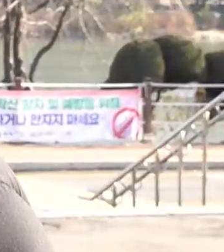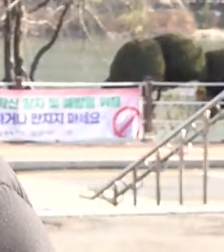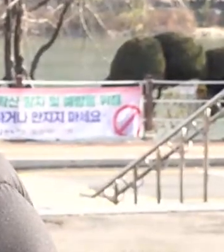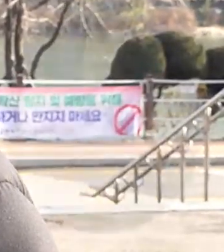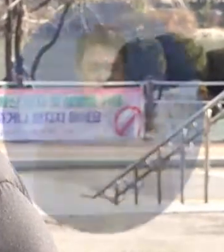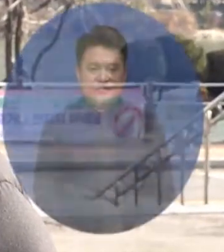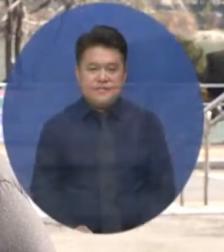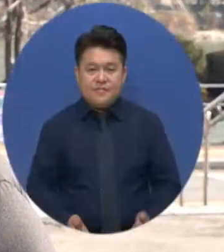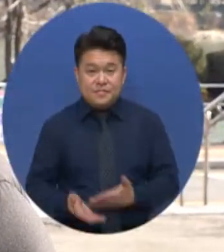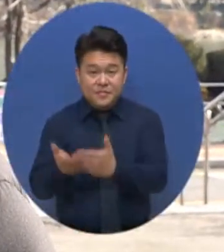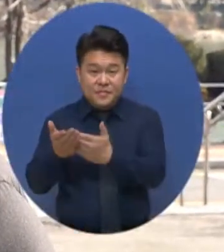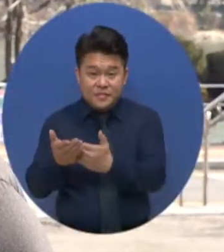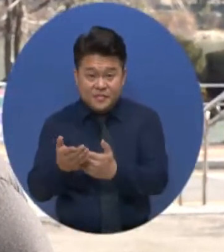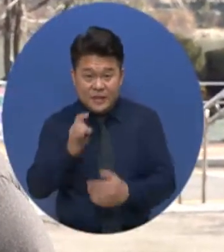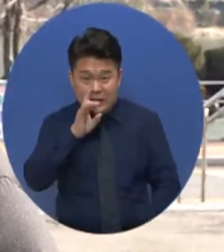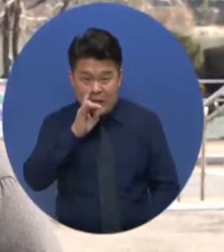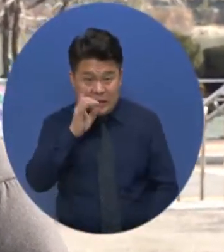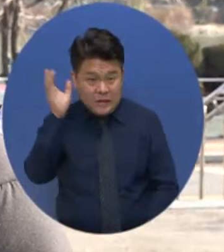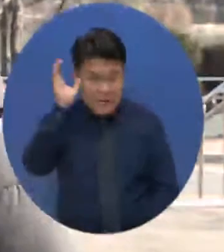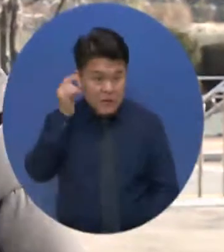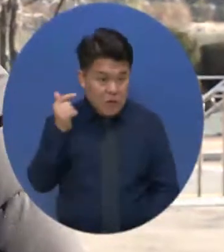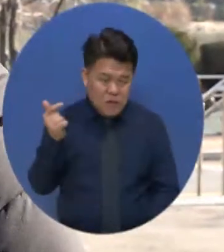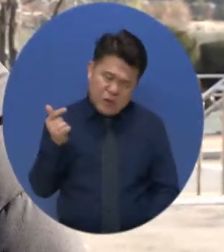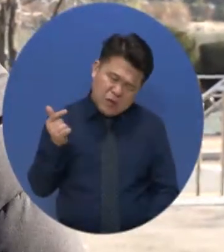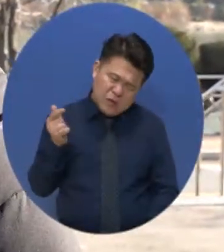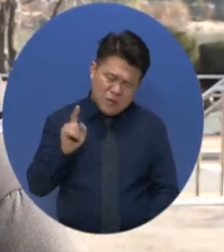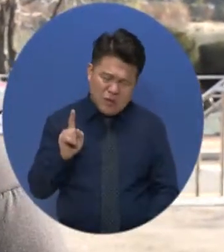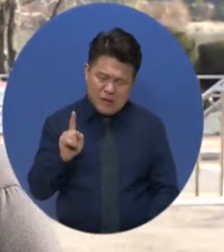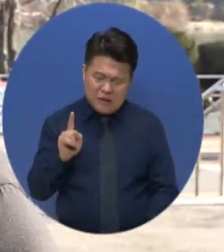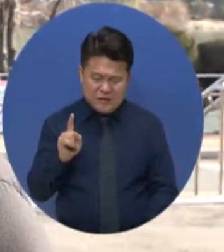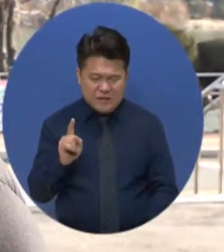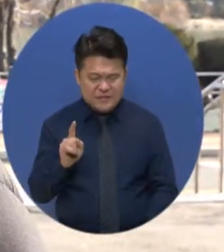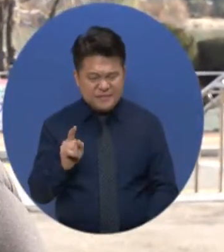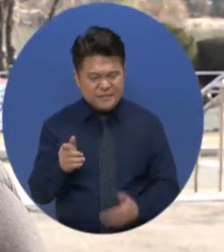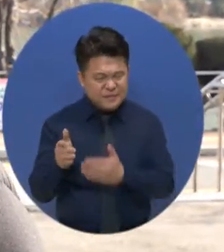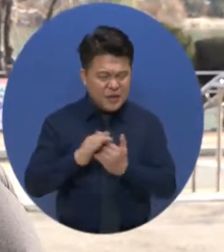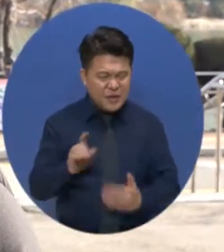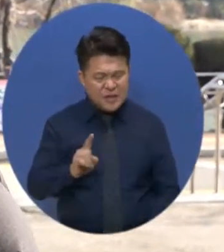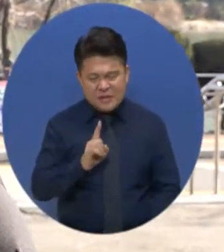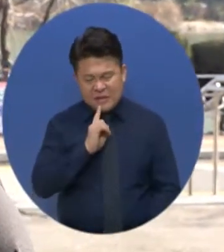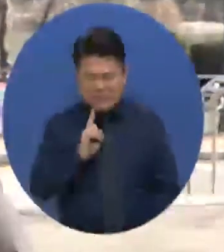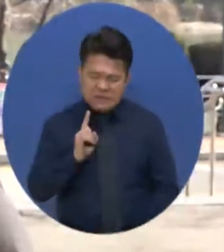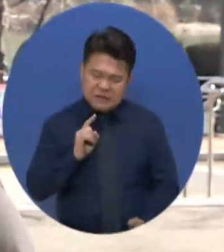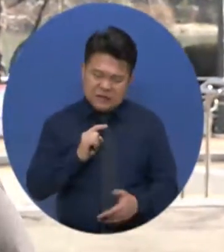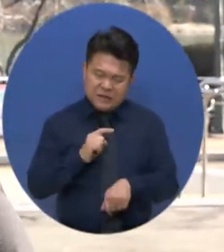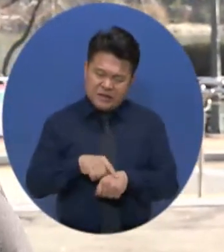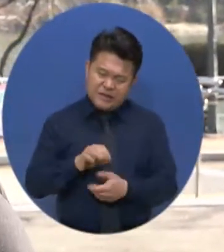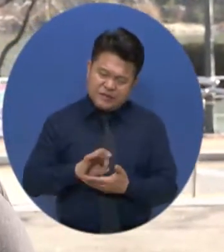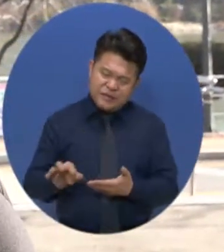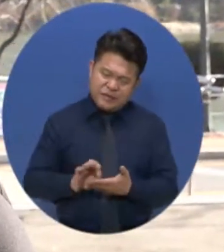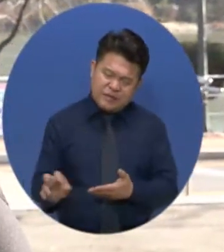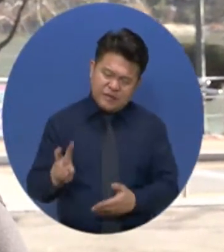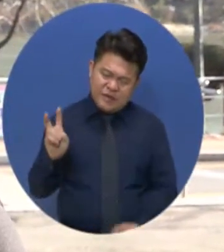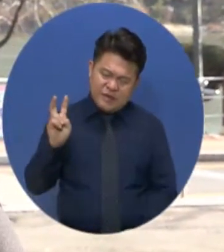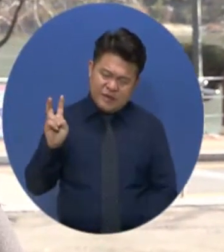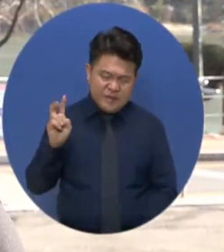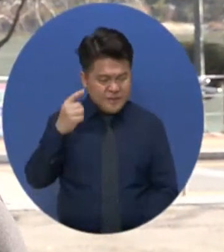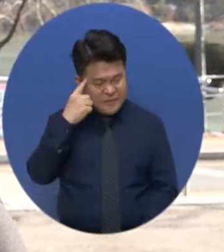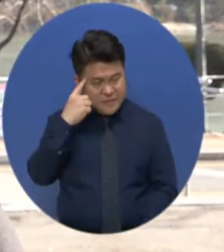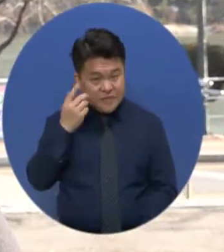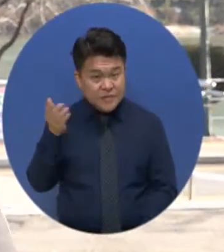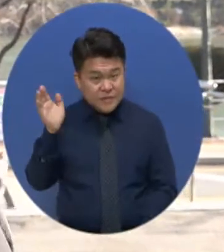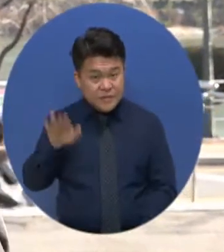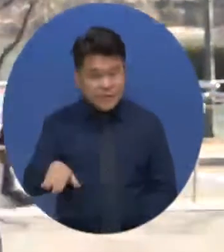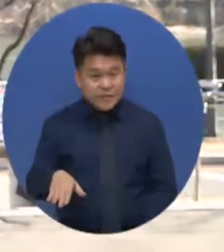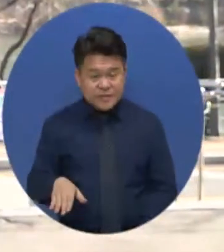가망이 없는 거에 지금 너무 큰 기대를 하면서 뭔가를 계속 말하는 건가? 시간 낭비인가? 라는 생각도 저 들었는데